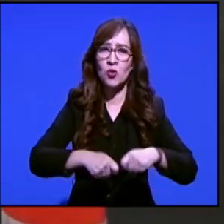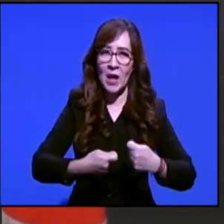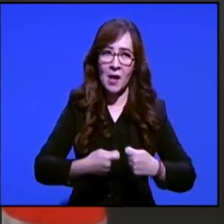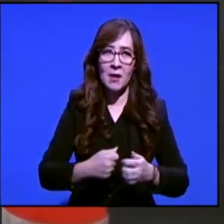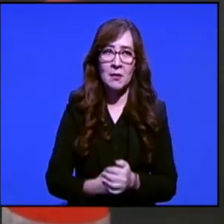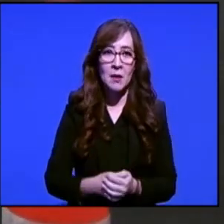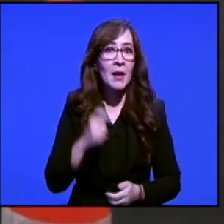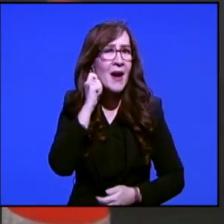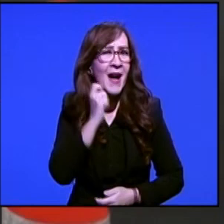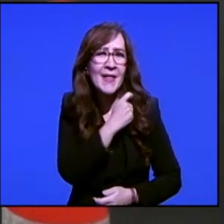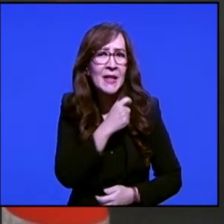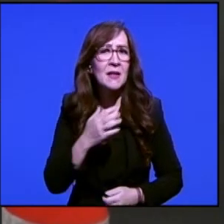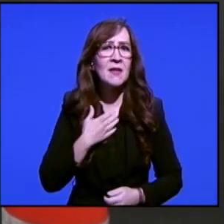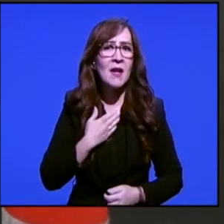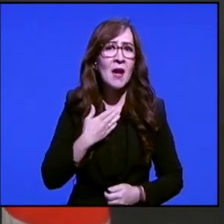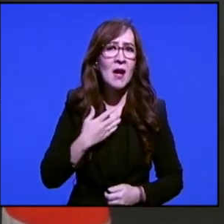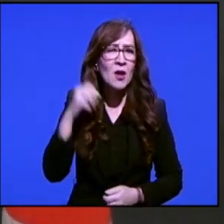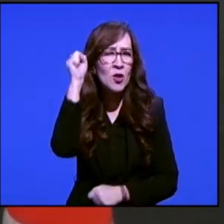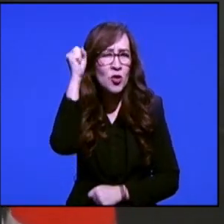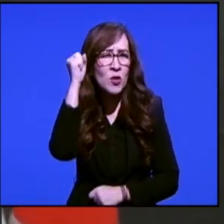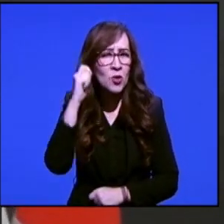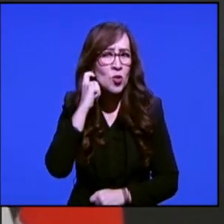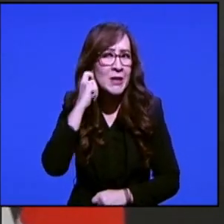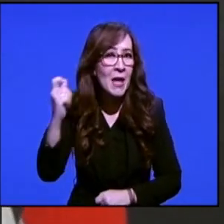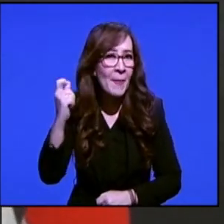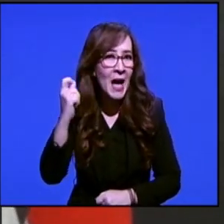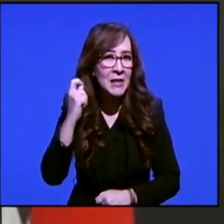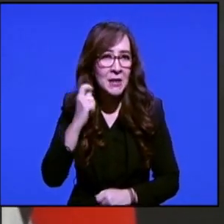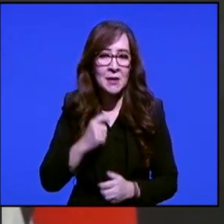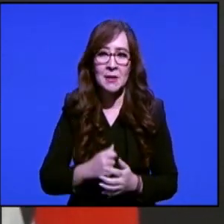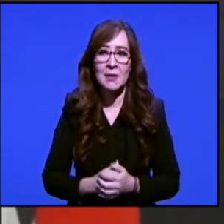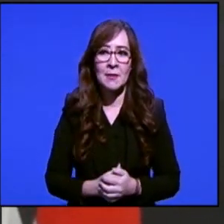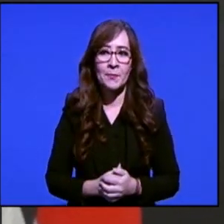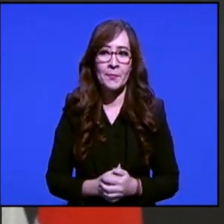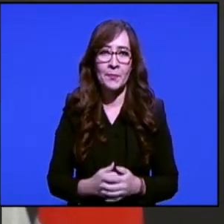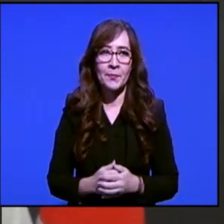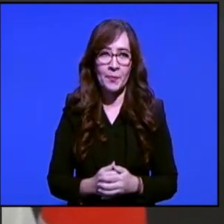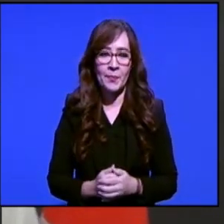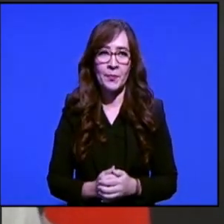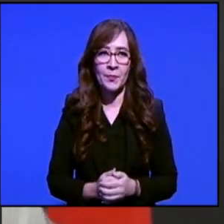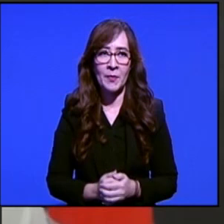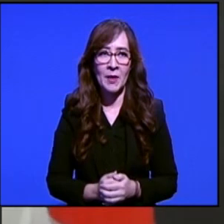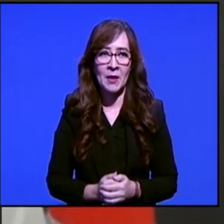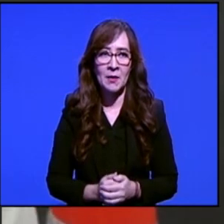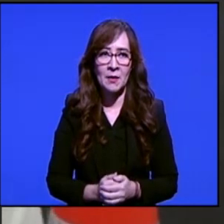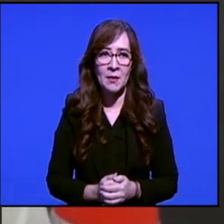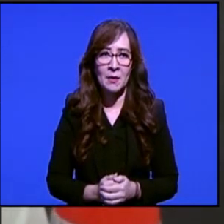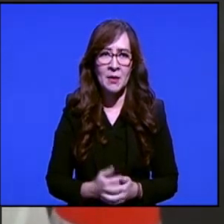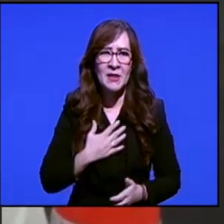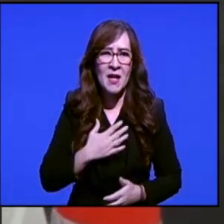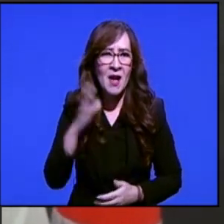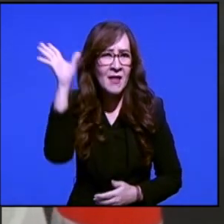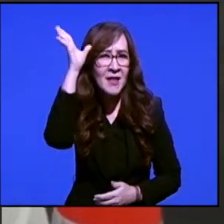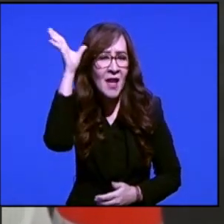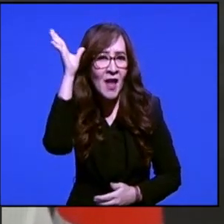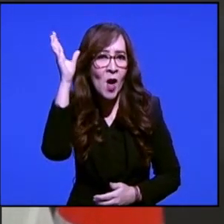bisa dilepas. Oh, sebelumnya tahu nggak kalau aturannya seperti ini? Sebelumnya kan aturannya aksesoris. Saya mengiranya aksesoris itu hanya